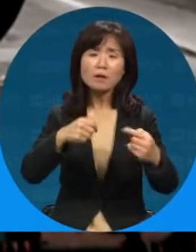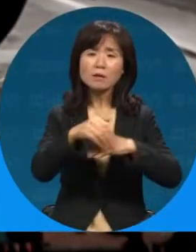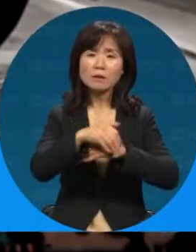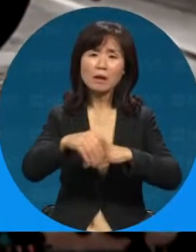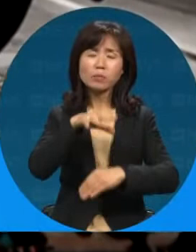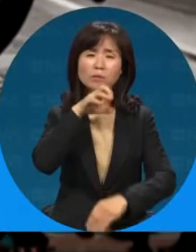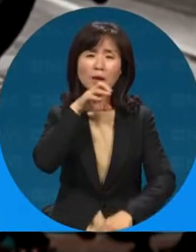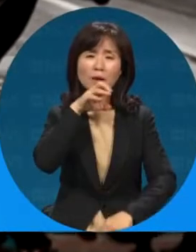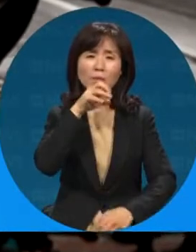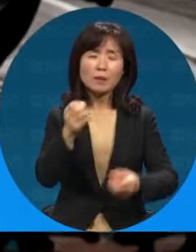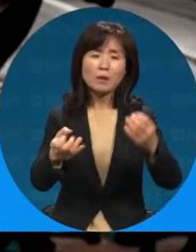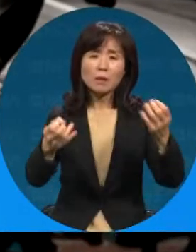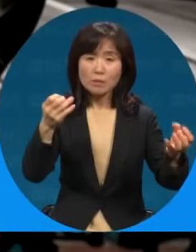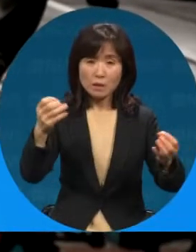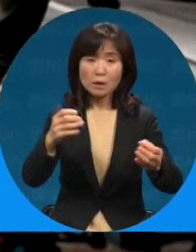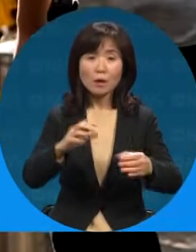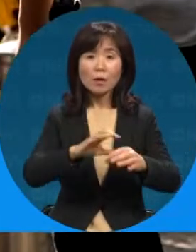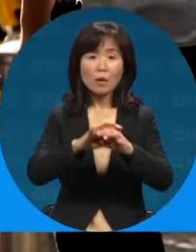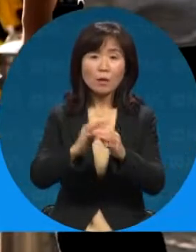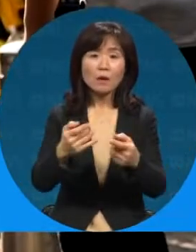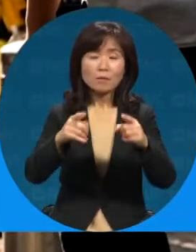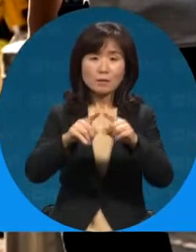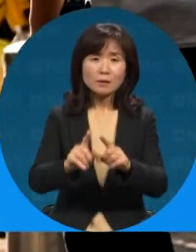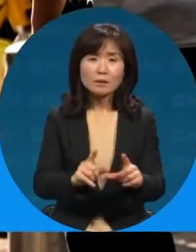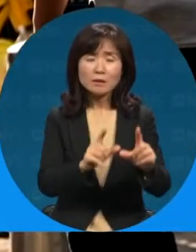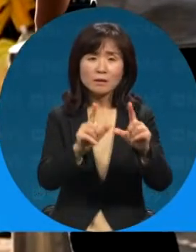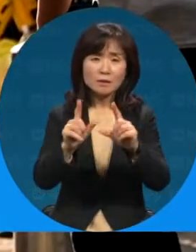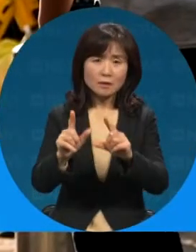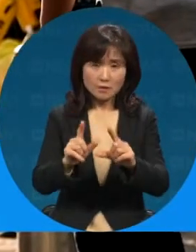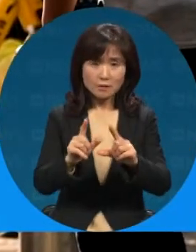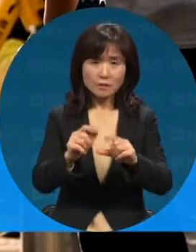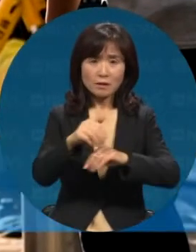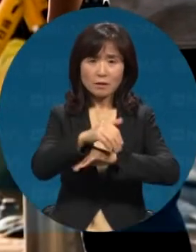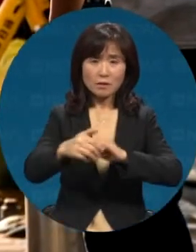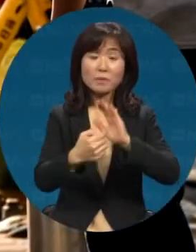사실상 위드 코로나로 접어드는 출구 전략 가동을 공식 선언한 것으로 풀이됩니다.